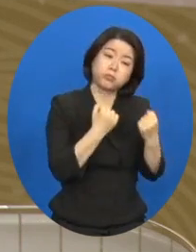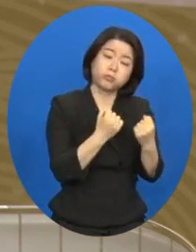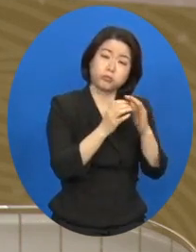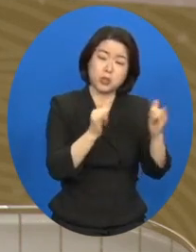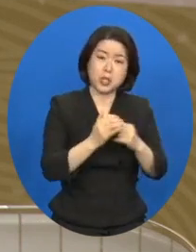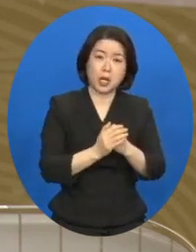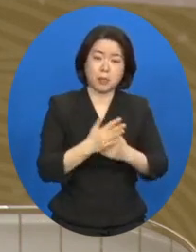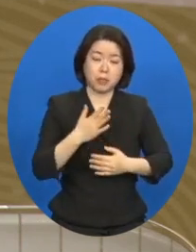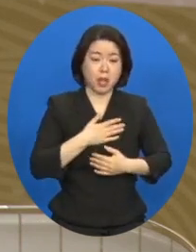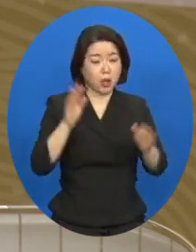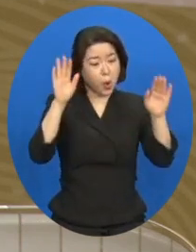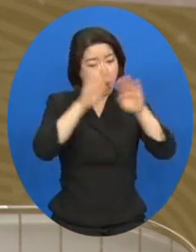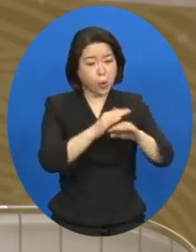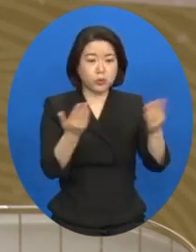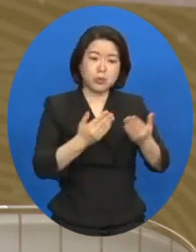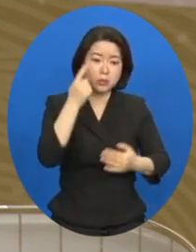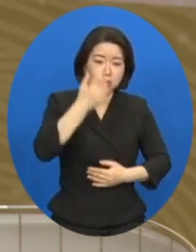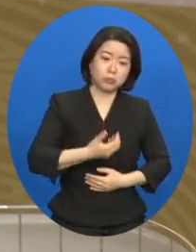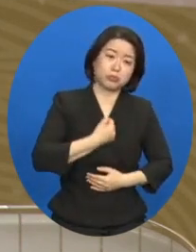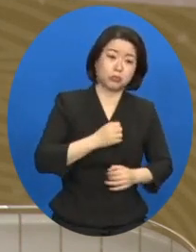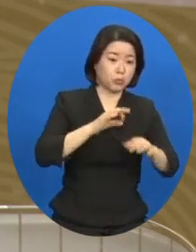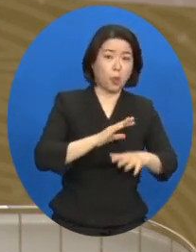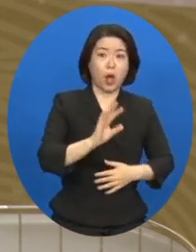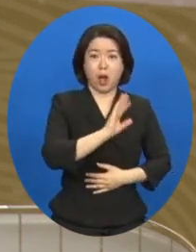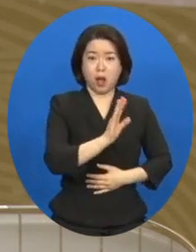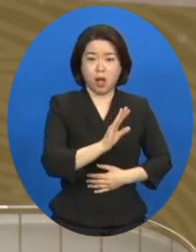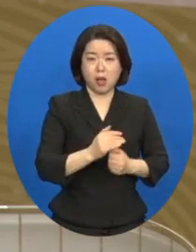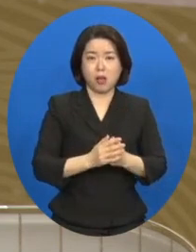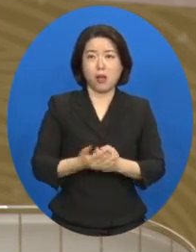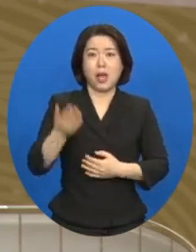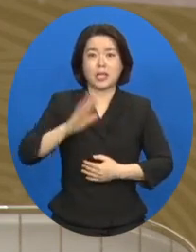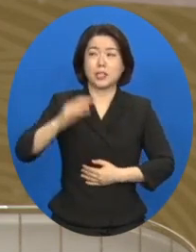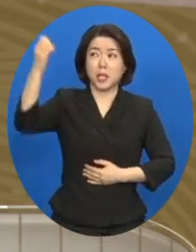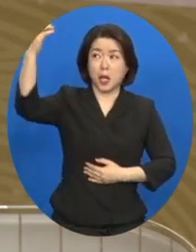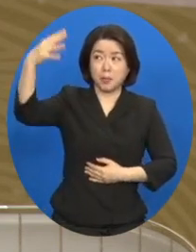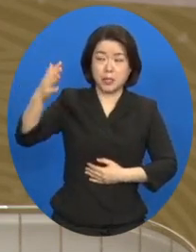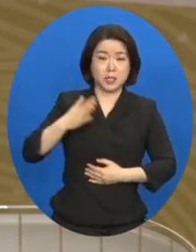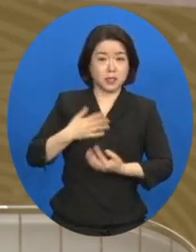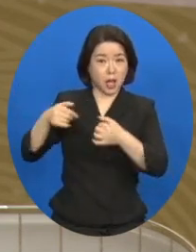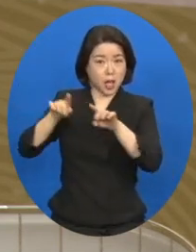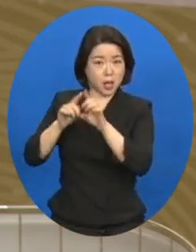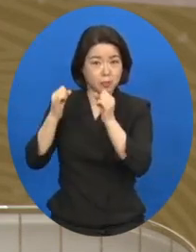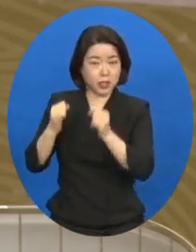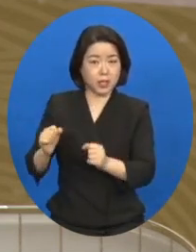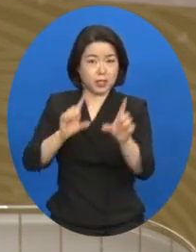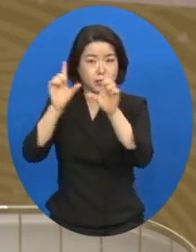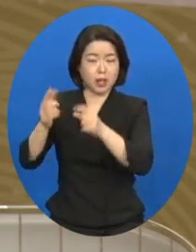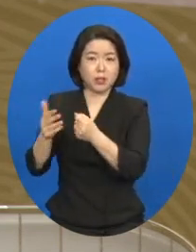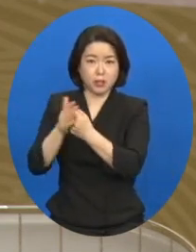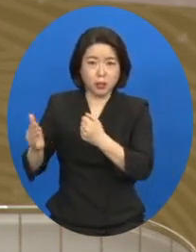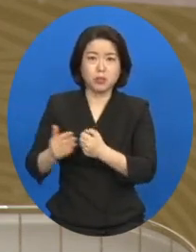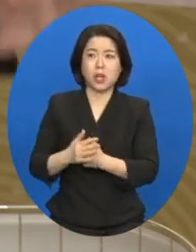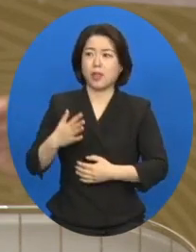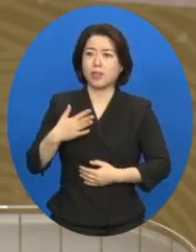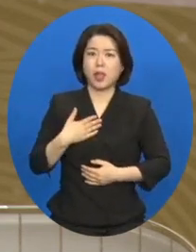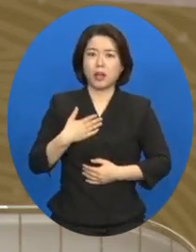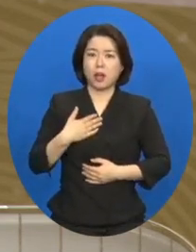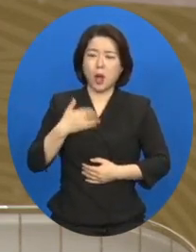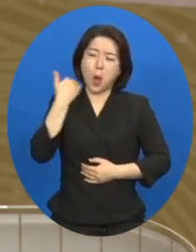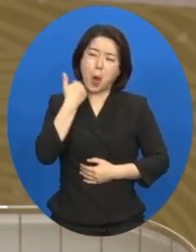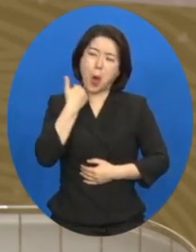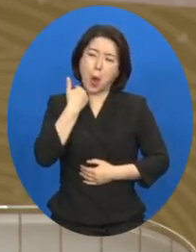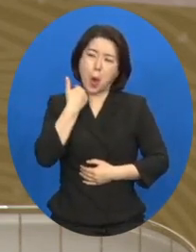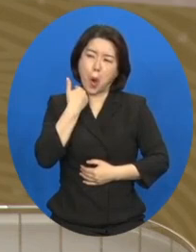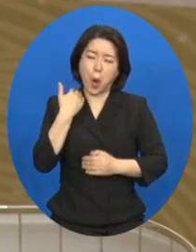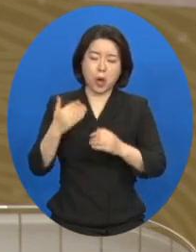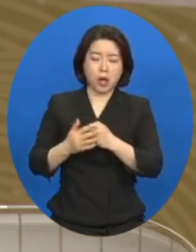어둠의 일을 해도 별로 충격이 아니에요. 그런데 빛이신 주님과 함께 사니까 우리가 아무도 모르는